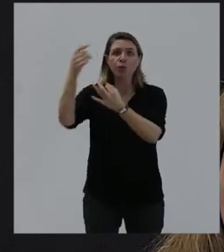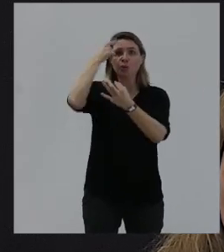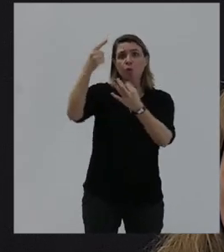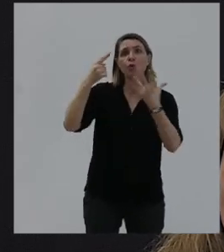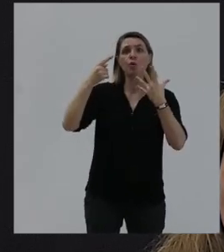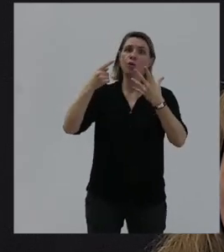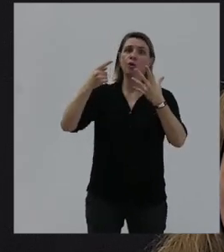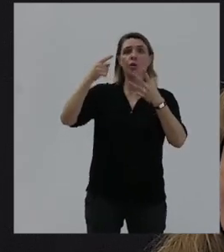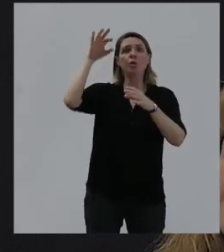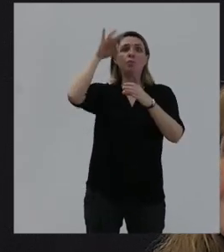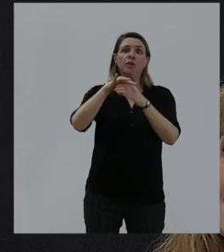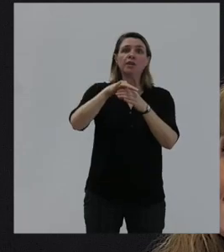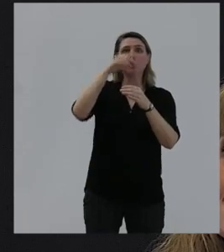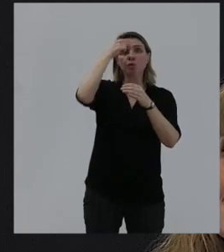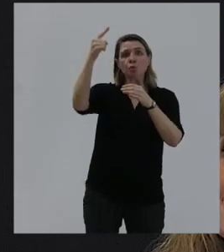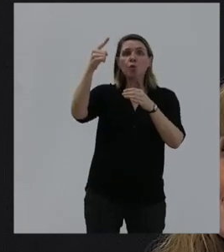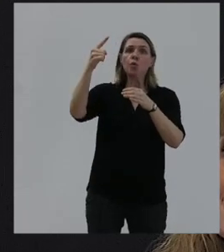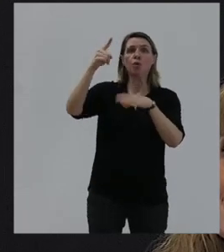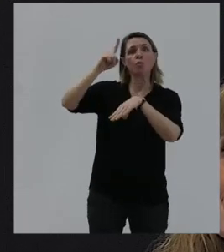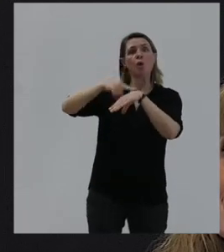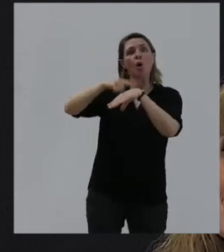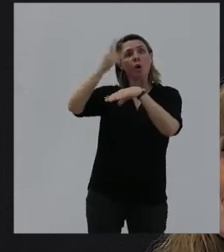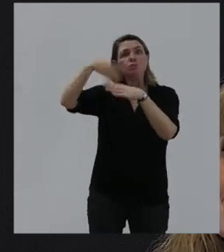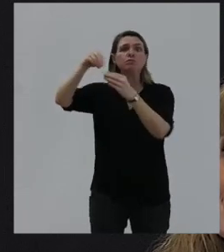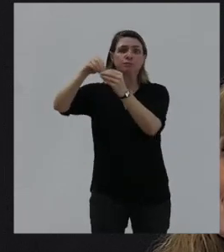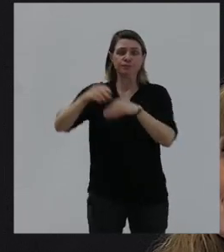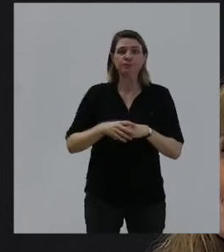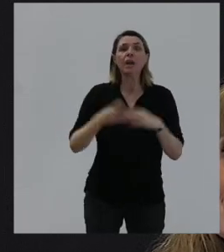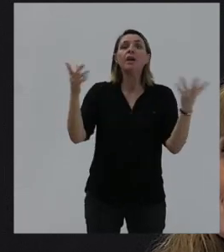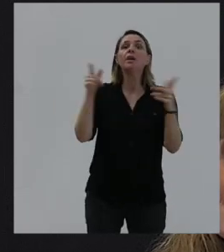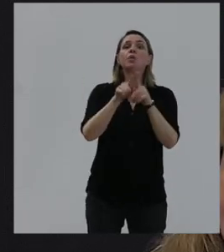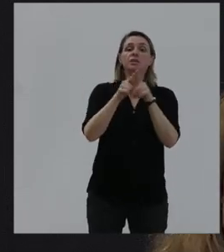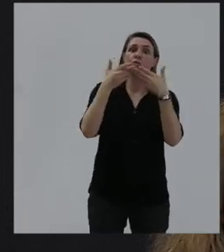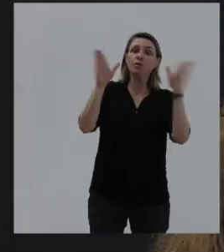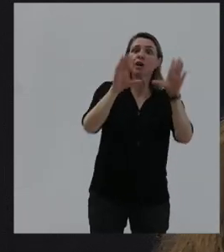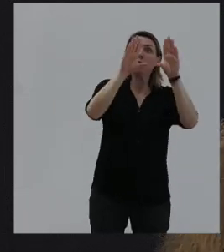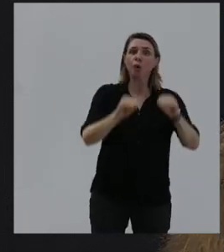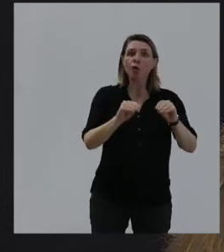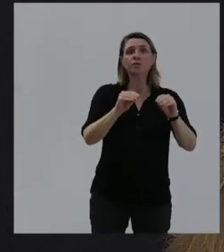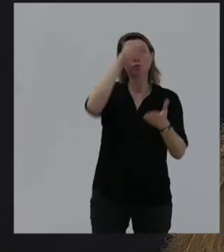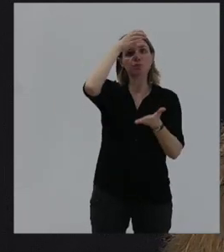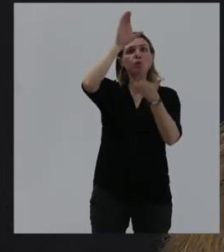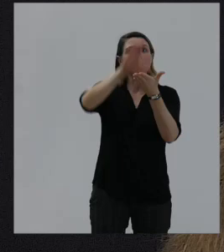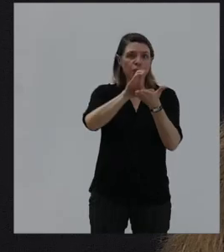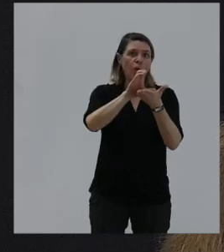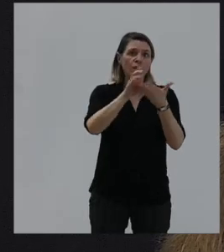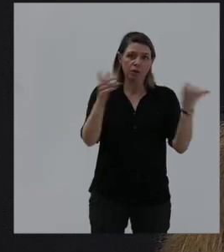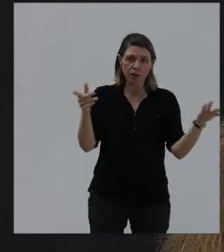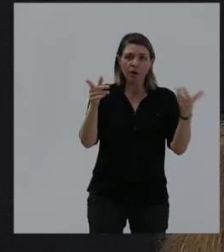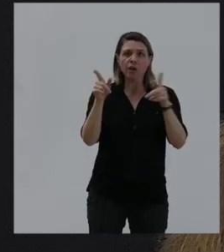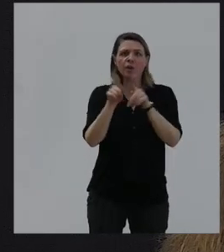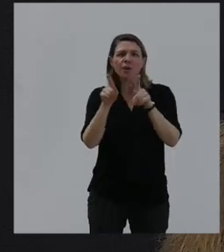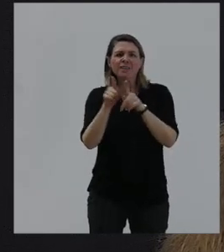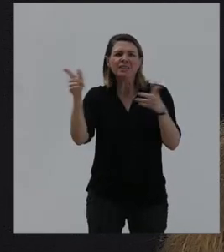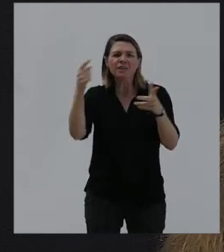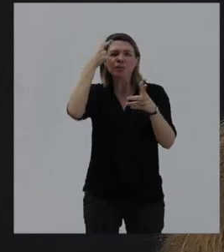l'ancienne mandature pour nous libérer du poids des heures complémentaires non désirées, pour ouvrir des postes aux docteurs et aux HDR, pour maîtriser le recours aux